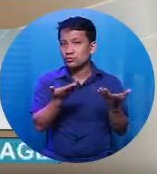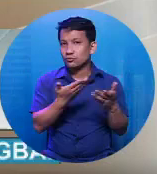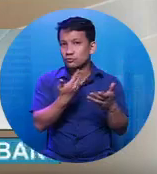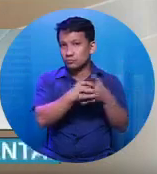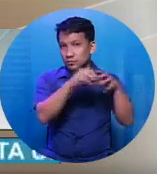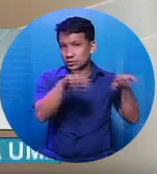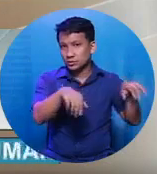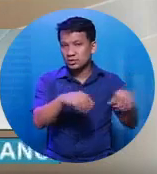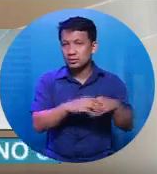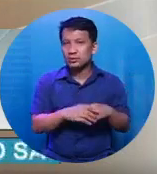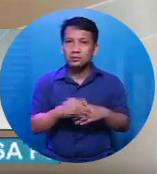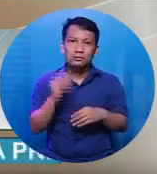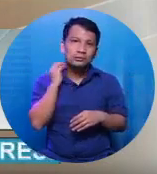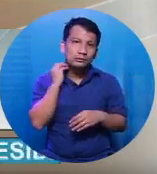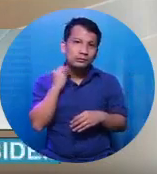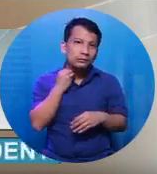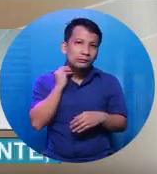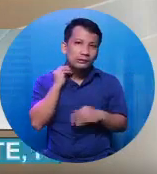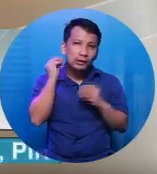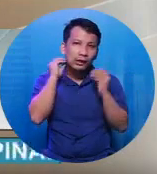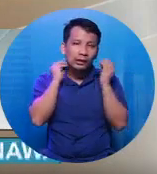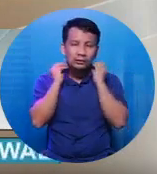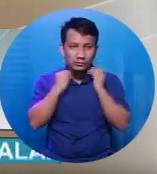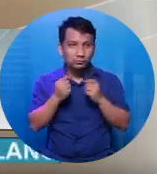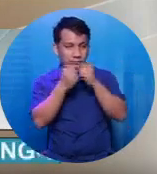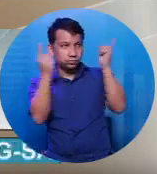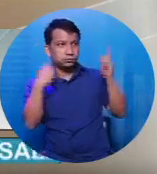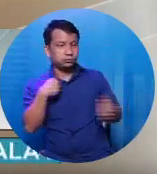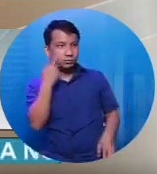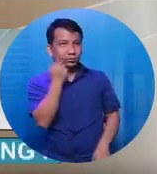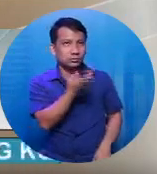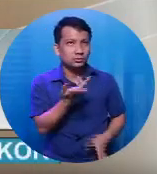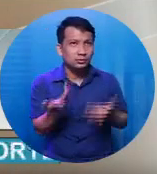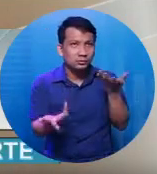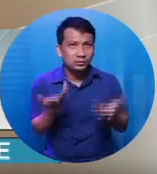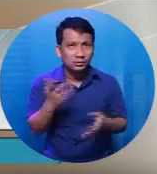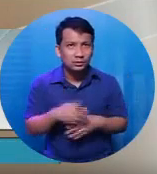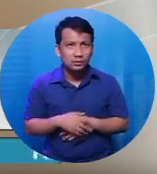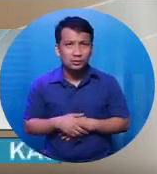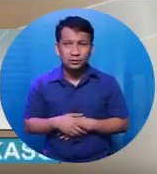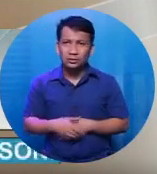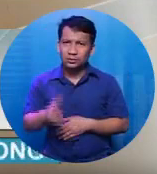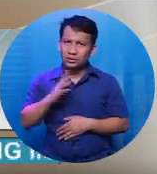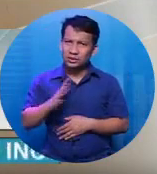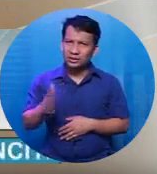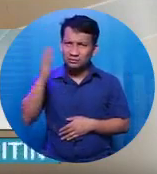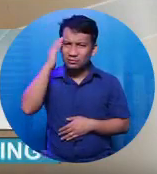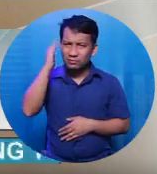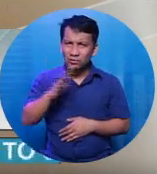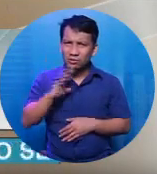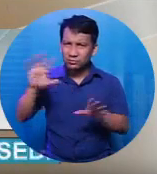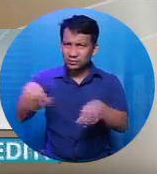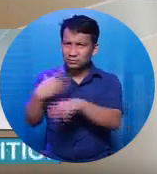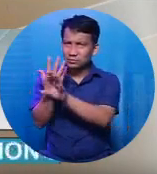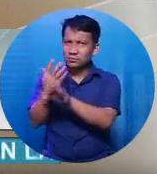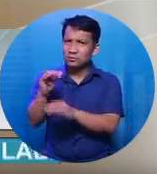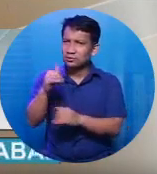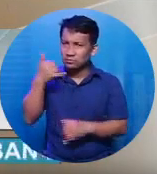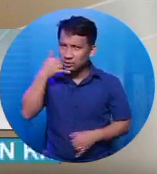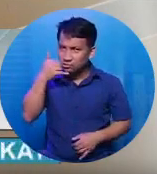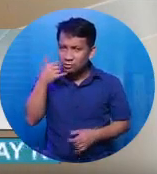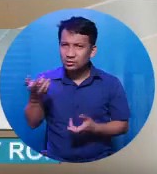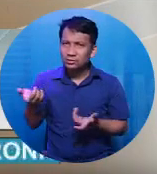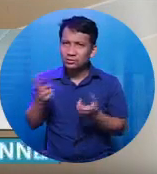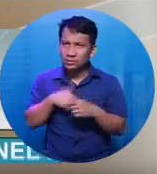dami-daming kiss mark din sa katawan. Doon ako na siya, kakakanak ko lang. Okay kami. Okay kami, nag-video call kami, tumatawag po siya sa